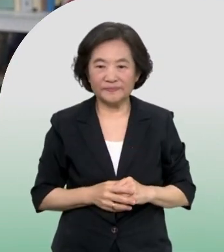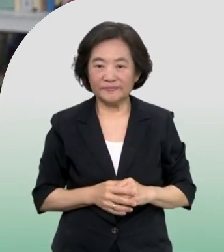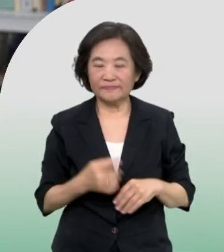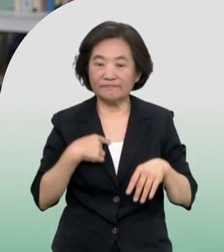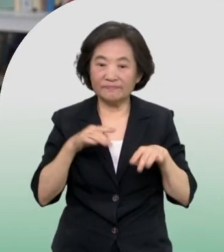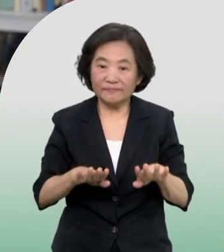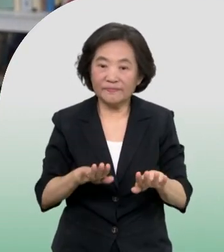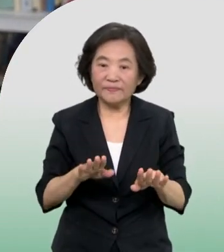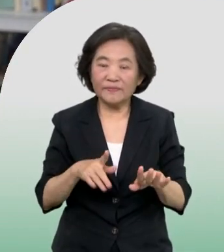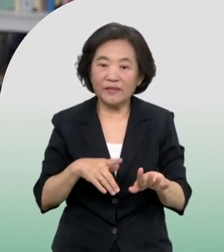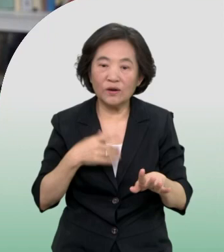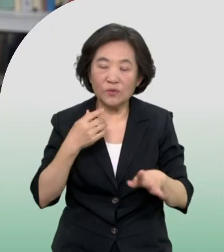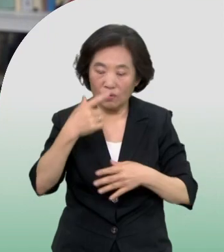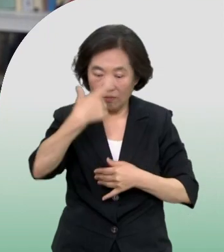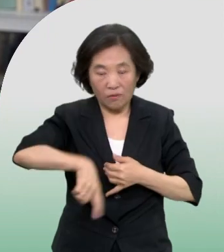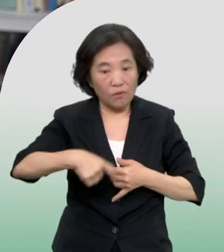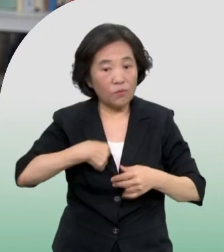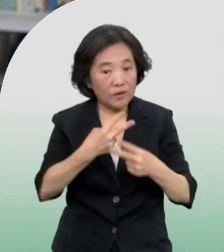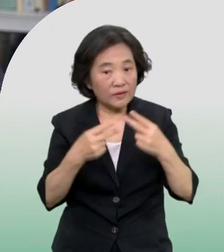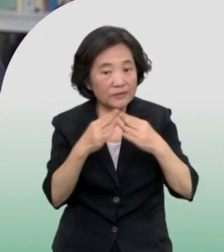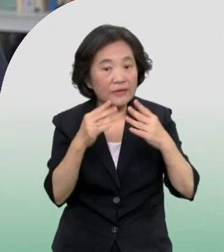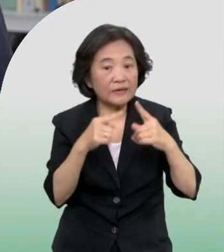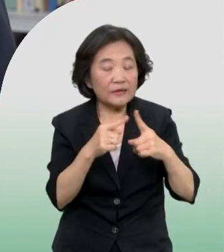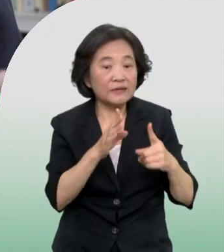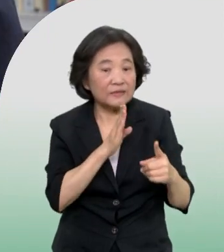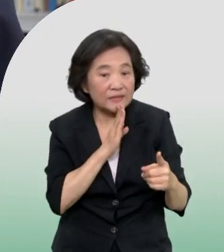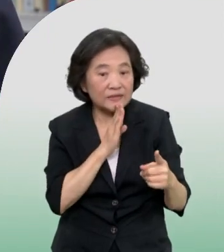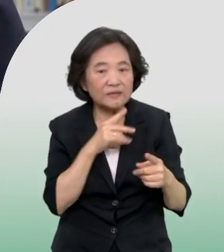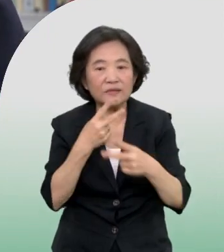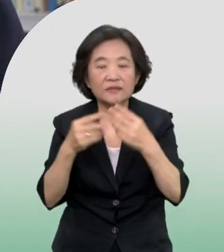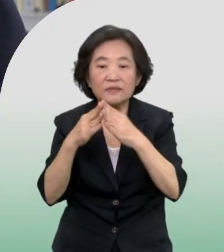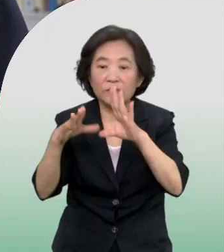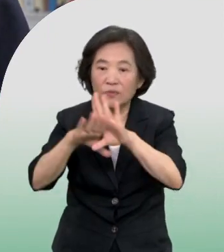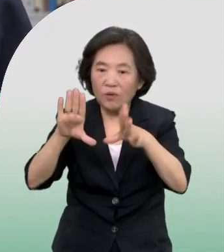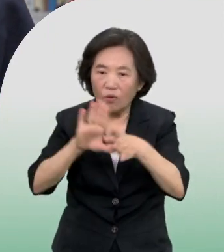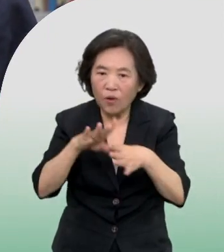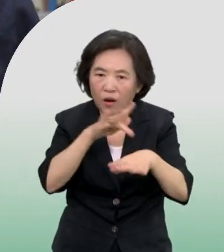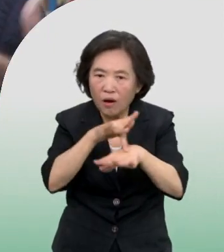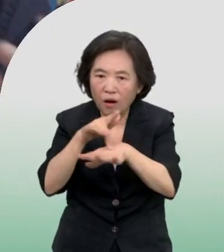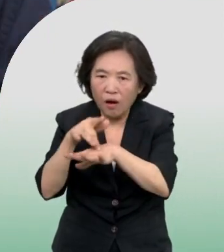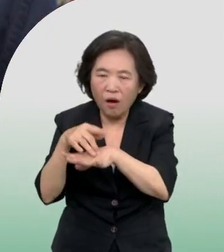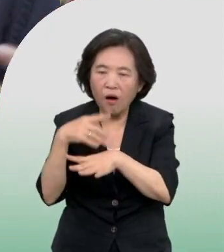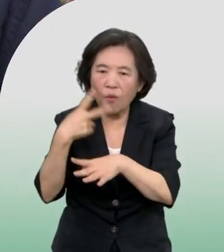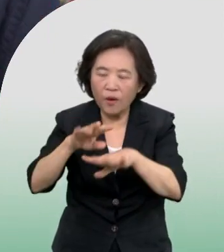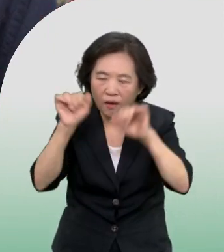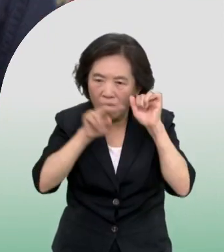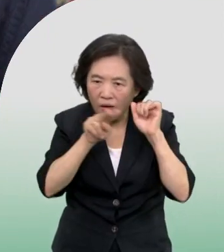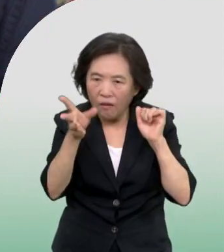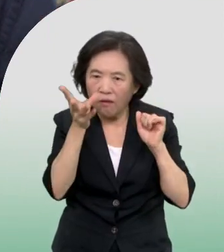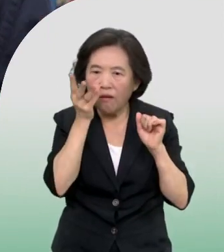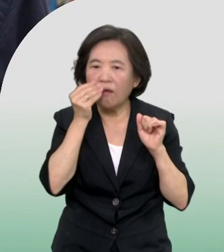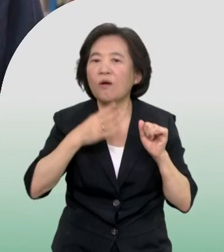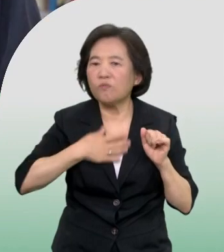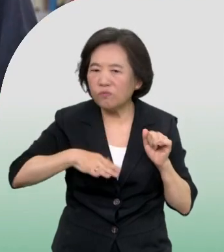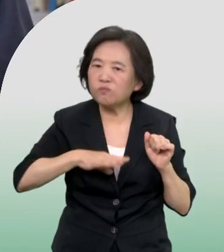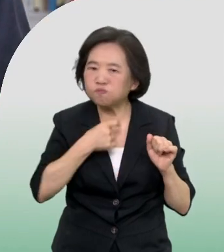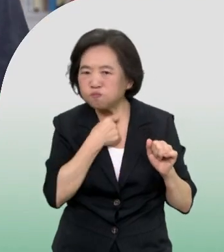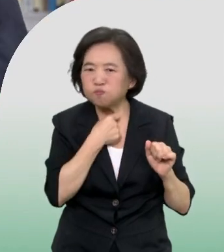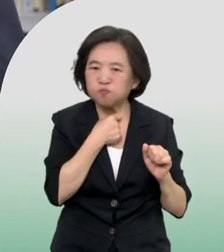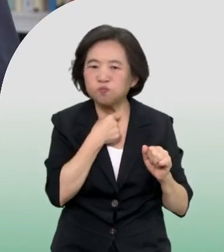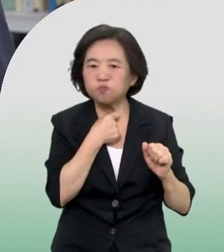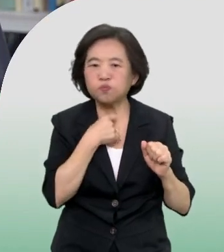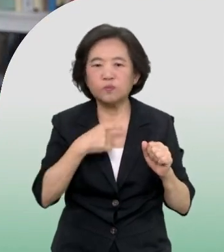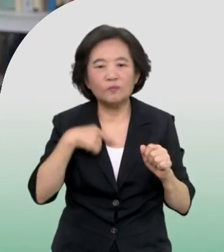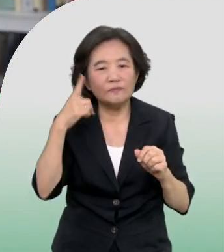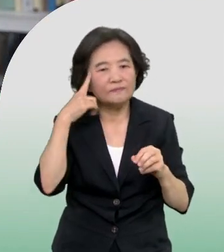以既然知道自己是客底，那对客家的文化的接触就会更进一步想去认识了解，但是